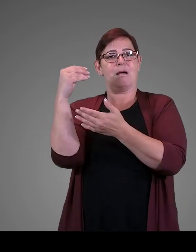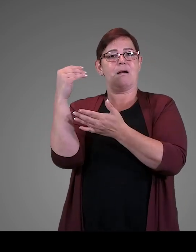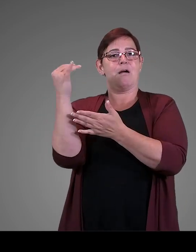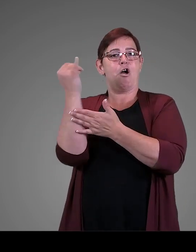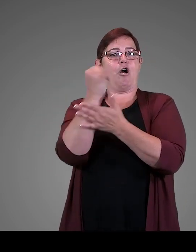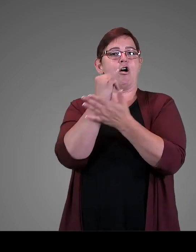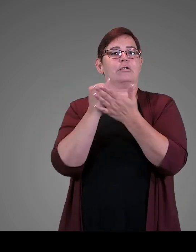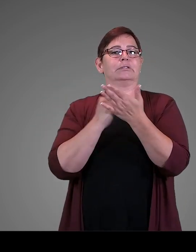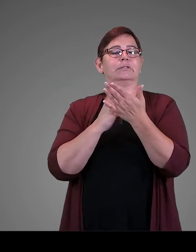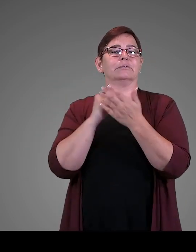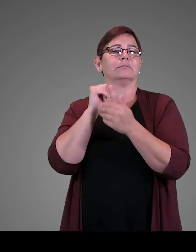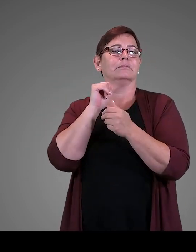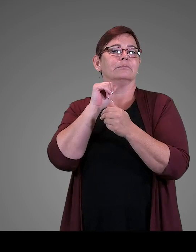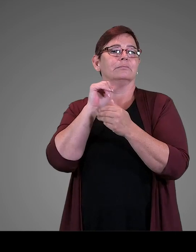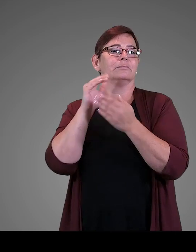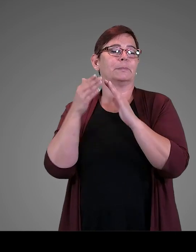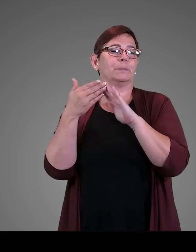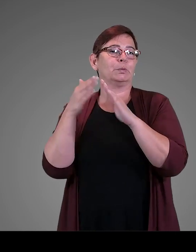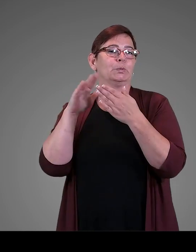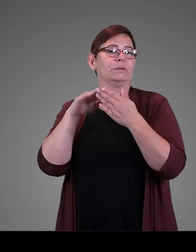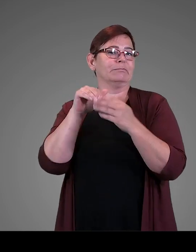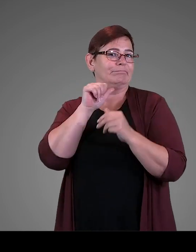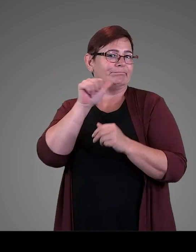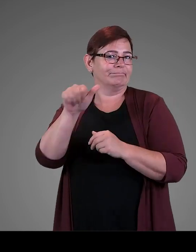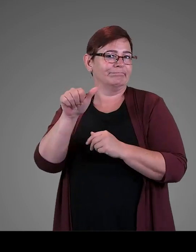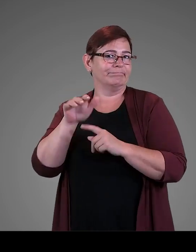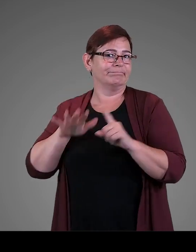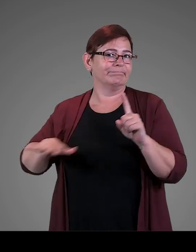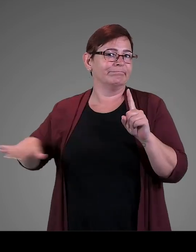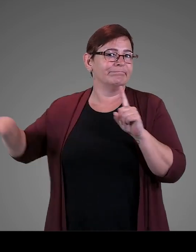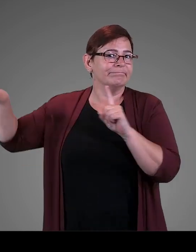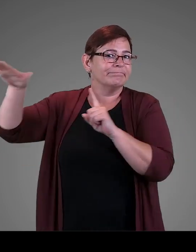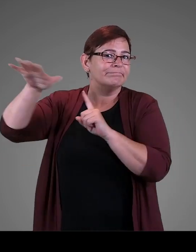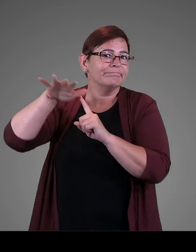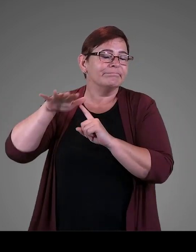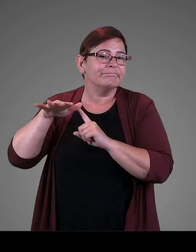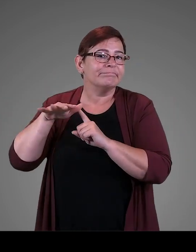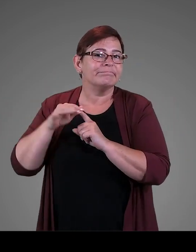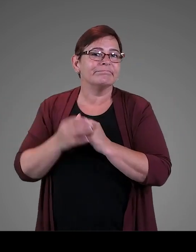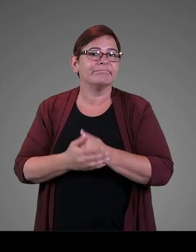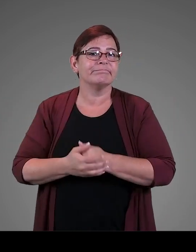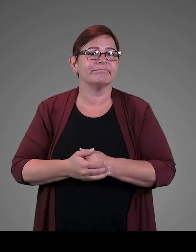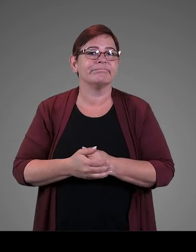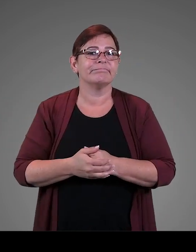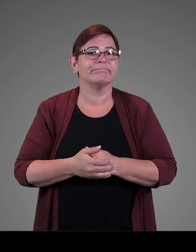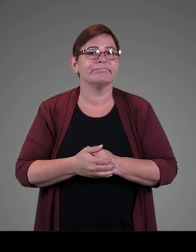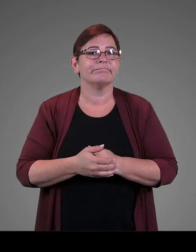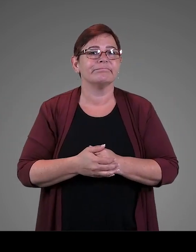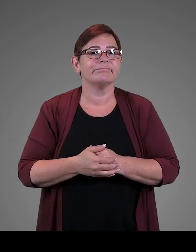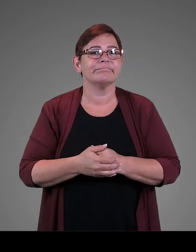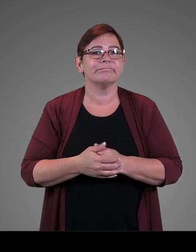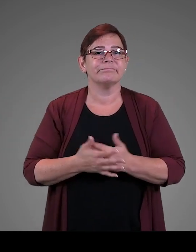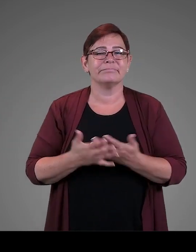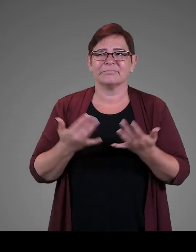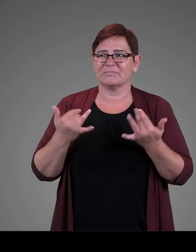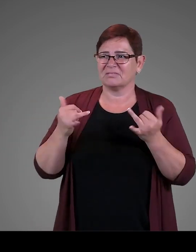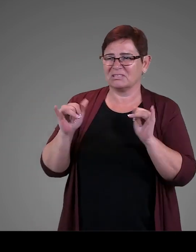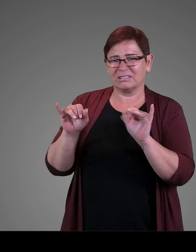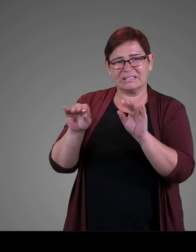les centres d'artistes pourraient être plus visibles à l'extérieur de la communauté des centres d'artistes. Bon, mais